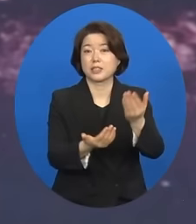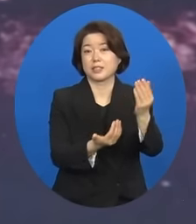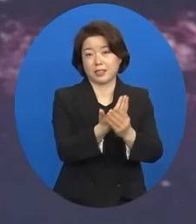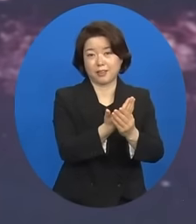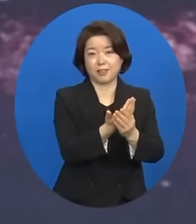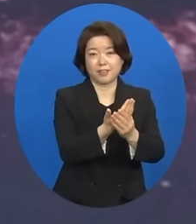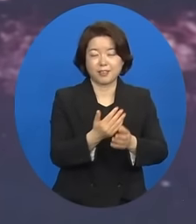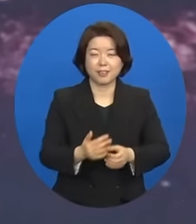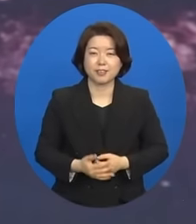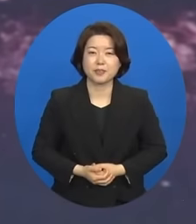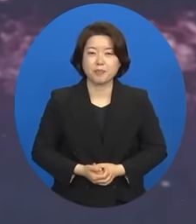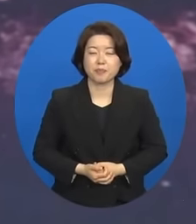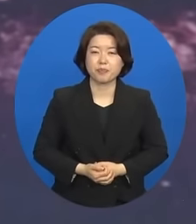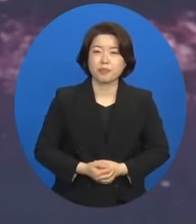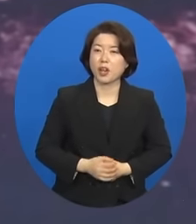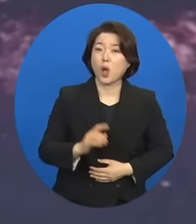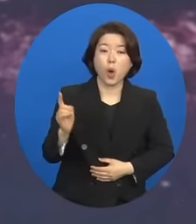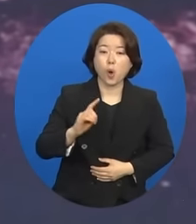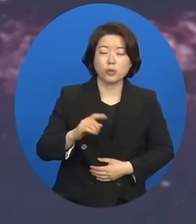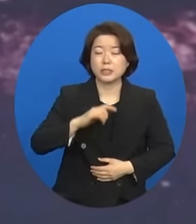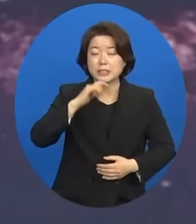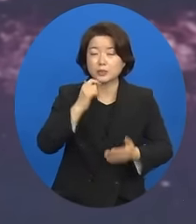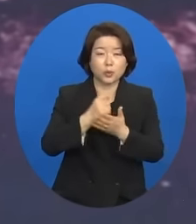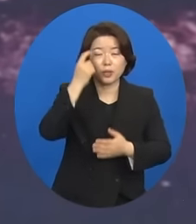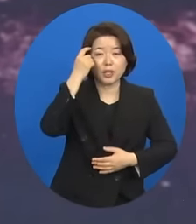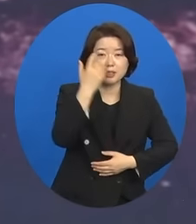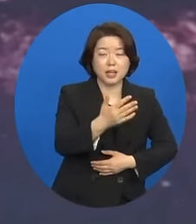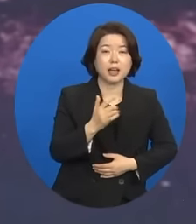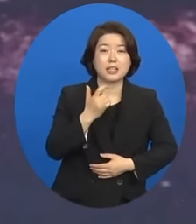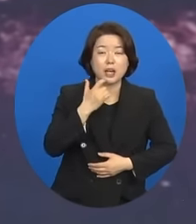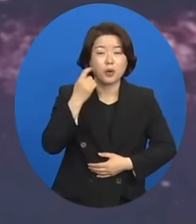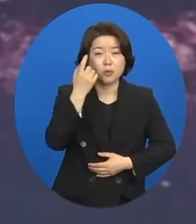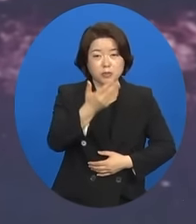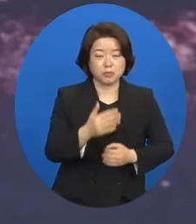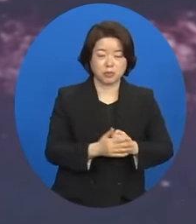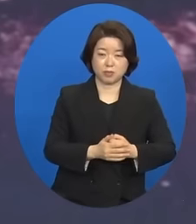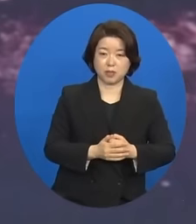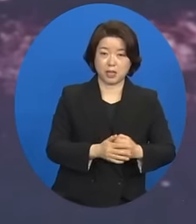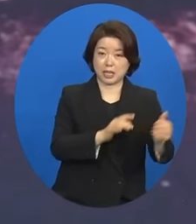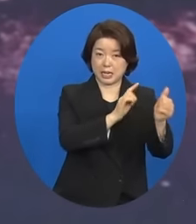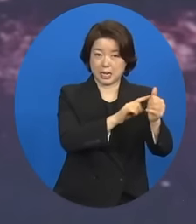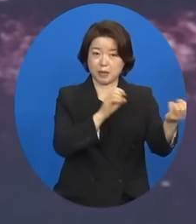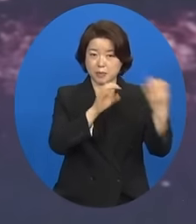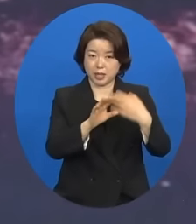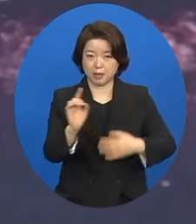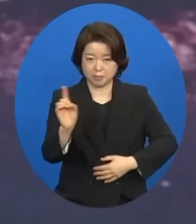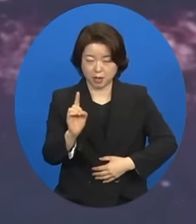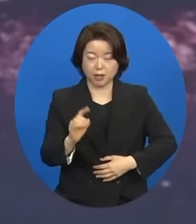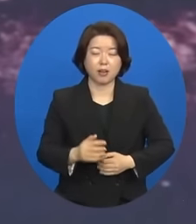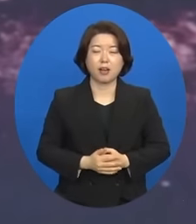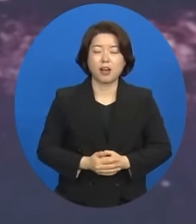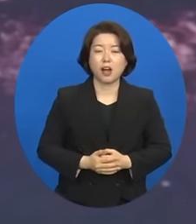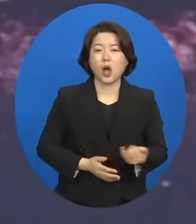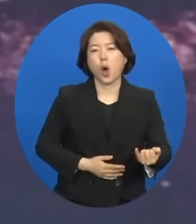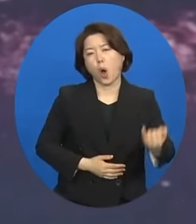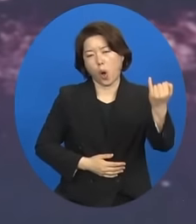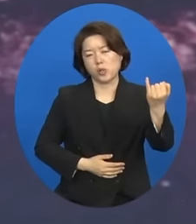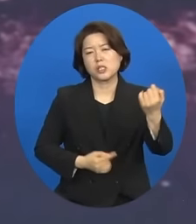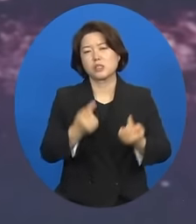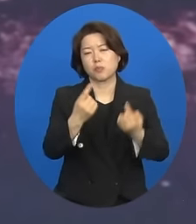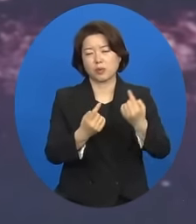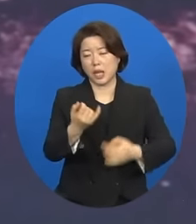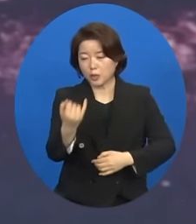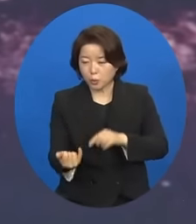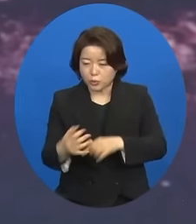거죠 그 어찌하여 였냐는 야곱의이 문에 라반의 대답은 이렇습니다 26절에 라반 이르되 언니보다 아를 먼저